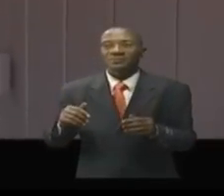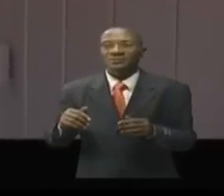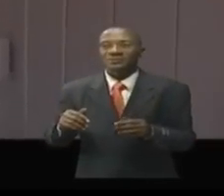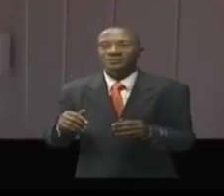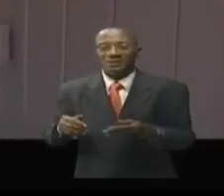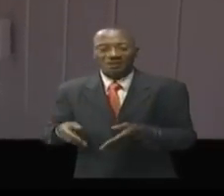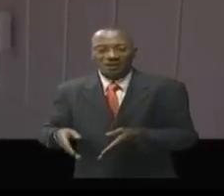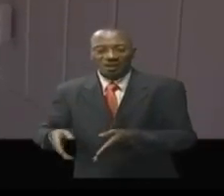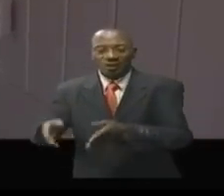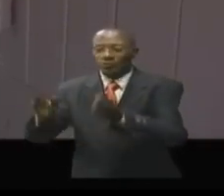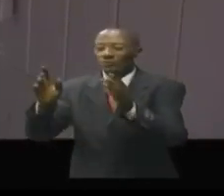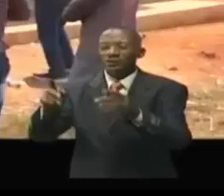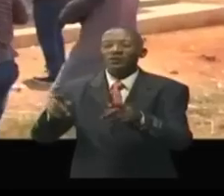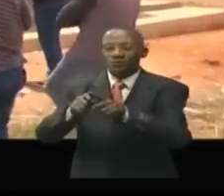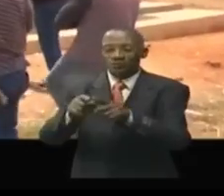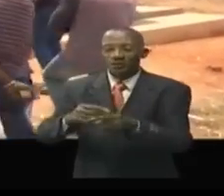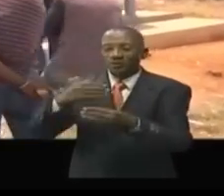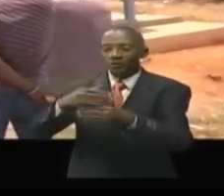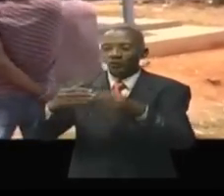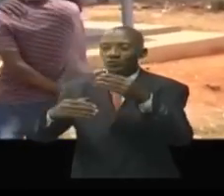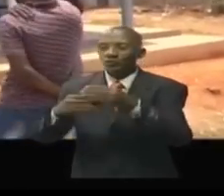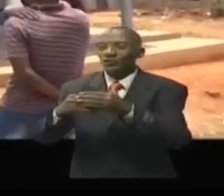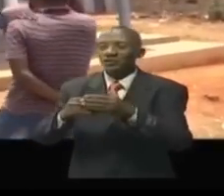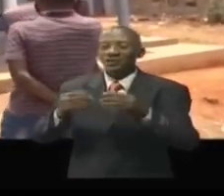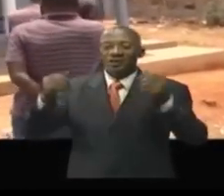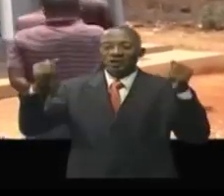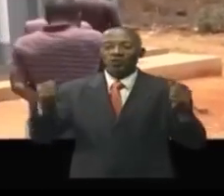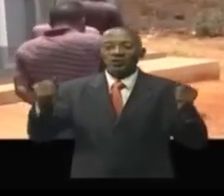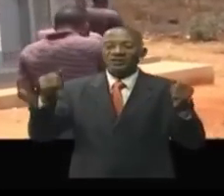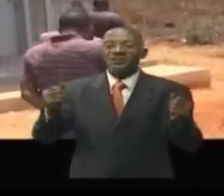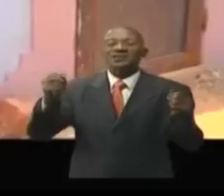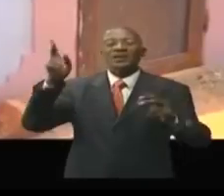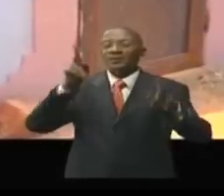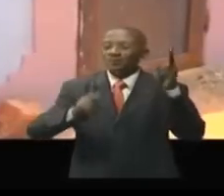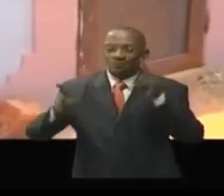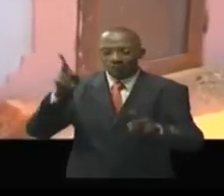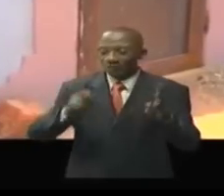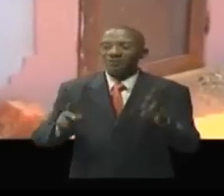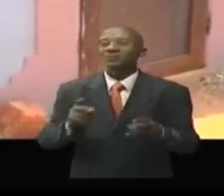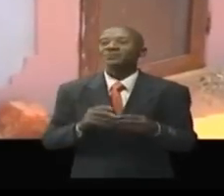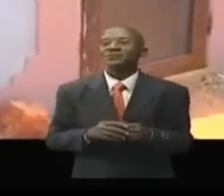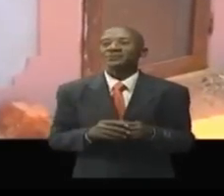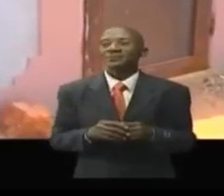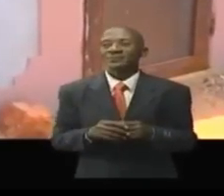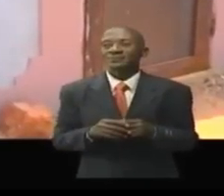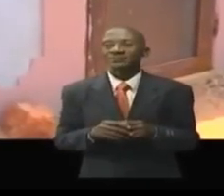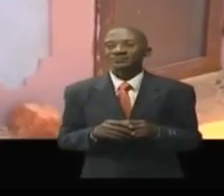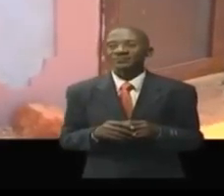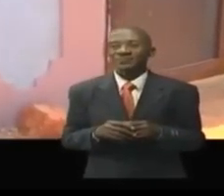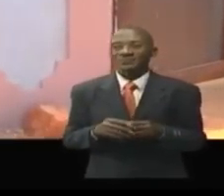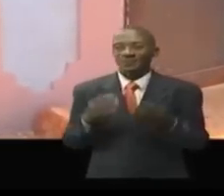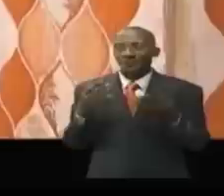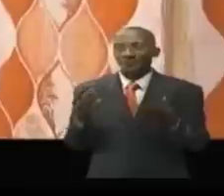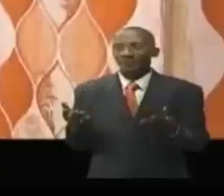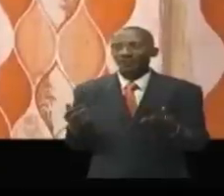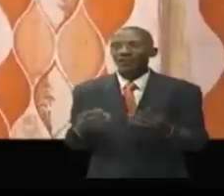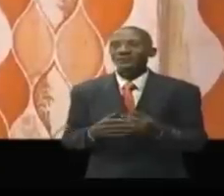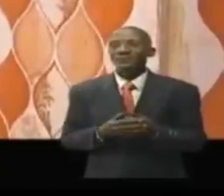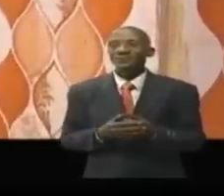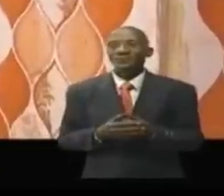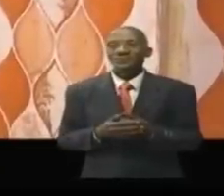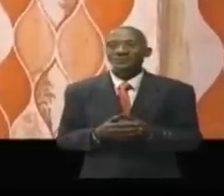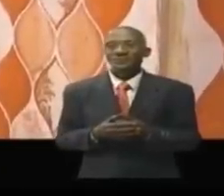installations hygiéniques. La problématique de la desserte en eau et en électricité ont aussi été résolues grâce